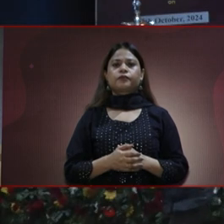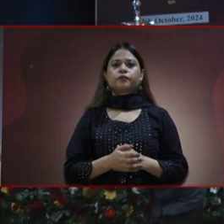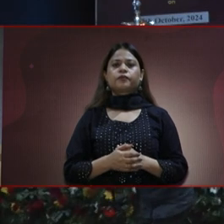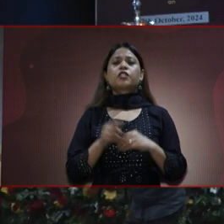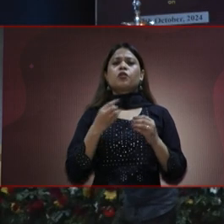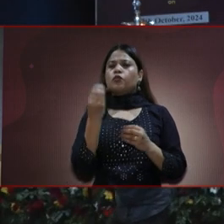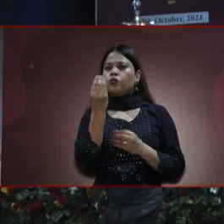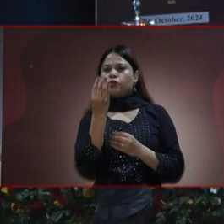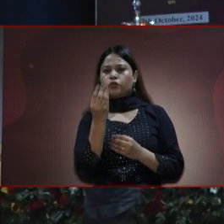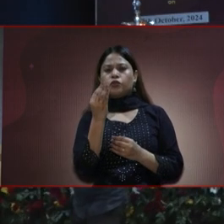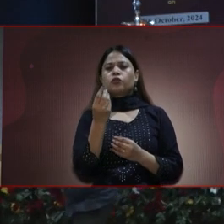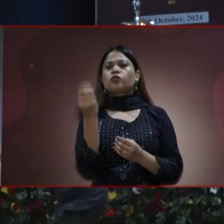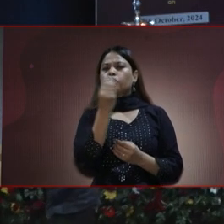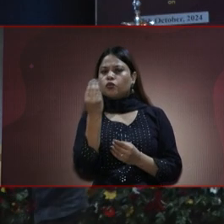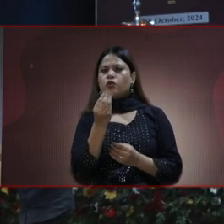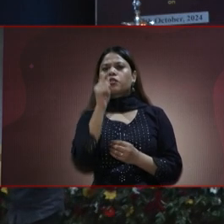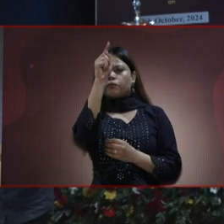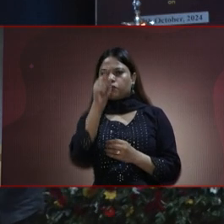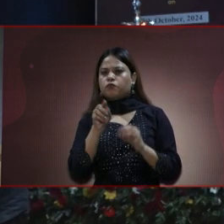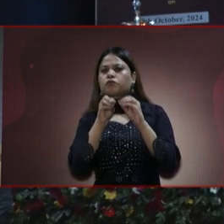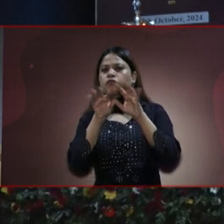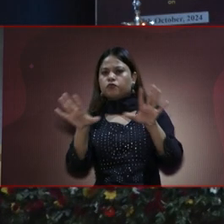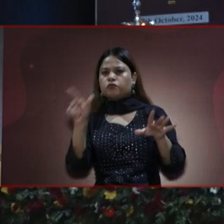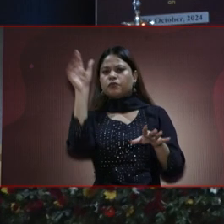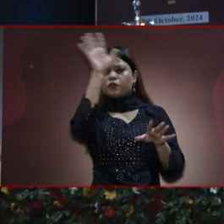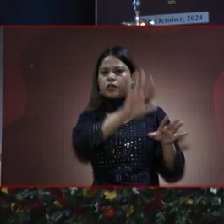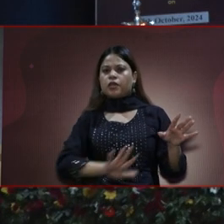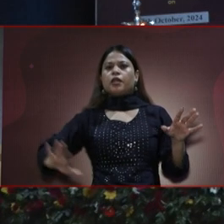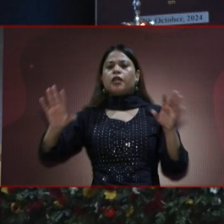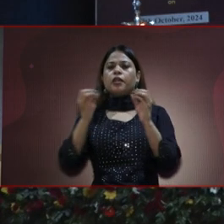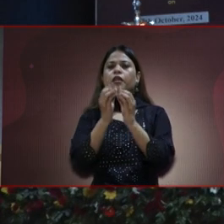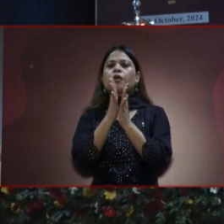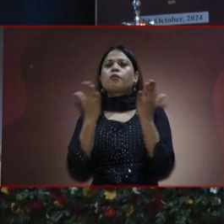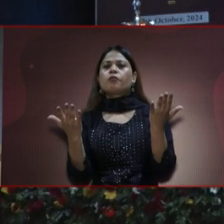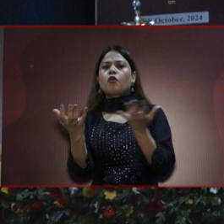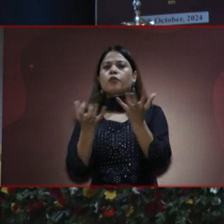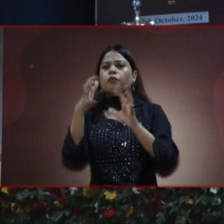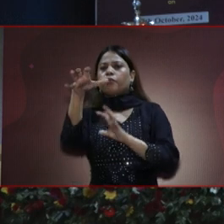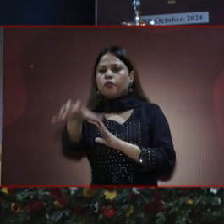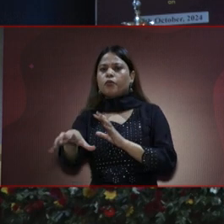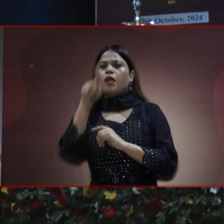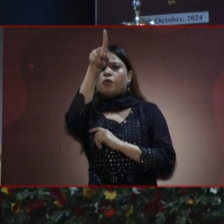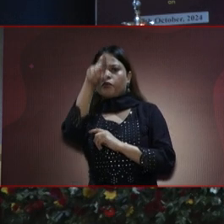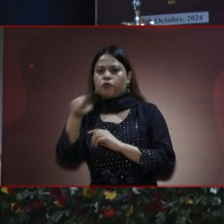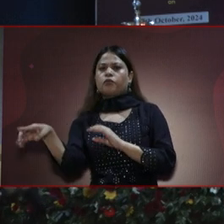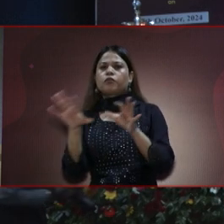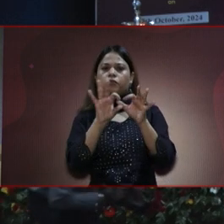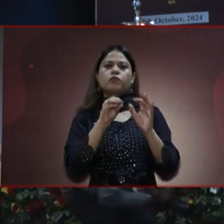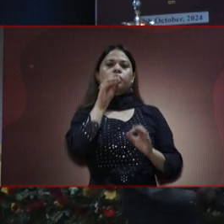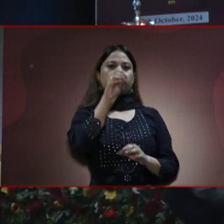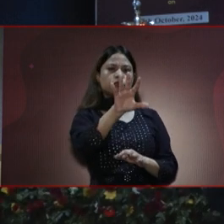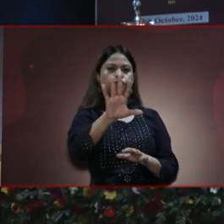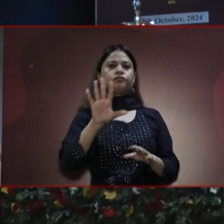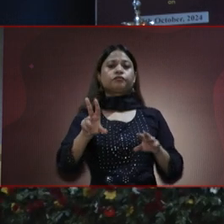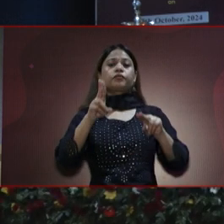आंकड़े आपके समक्ष रखना चाहूँगा और ये आंकड़े आए हैं इंडिया बुक मार्केट रिपोर्ट 2022 जो फेडरेशन